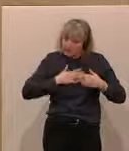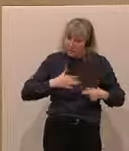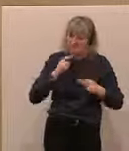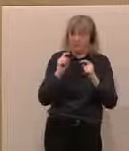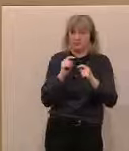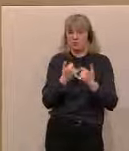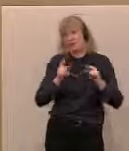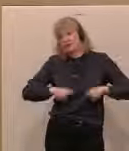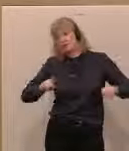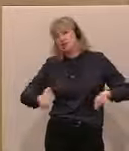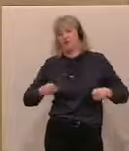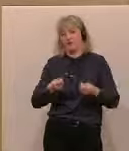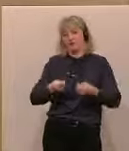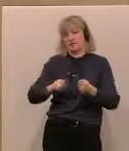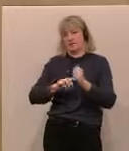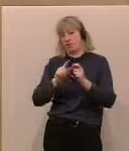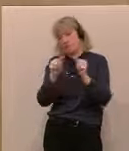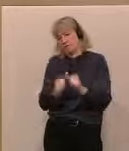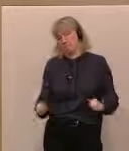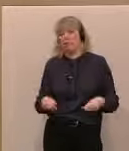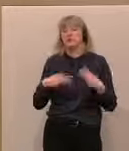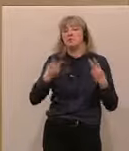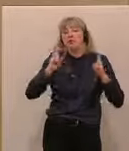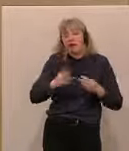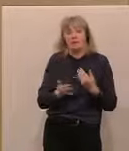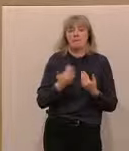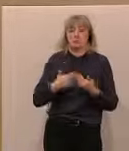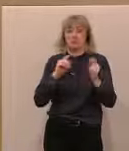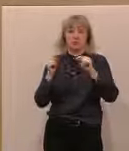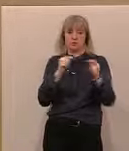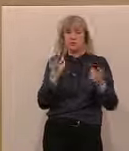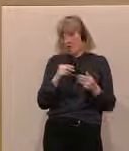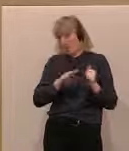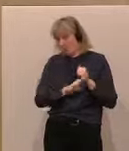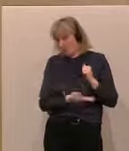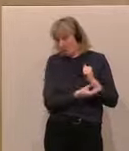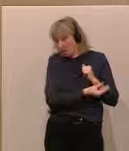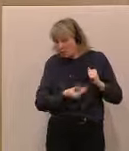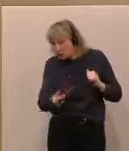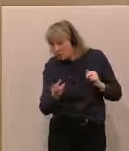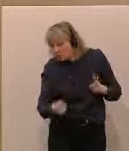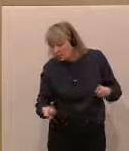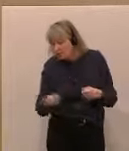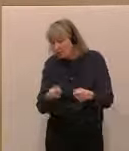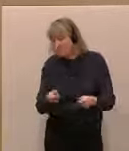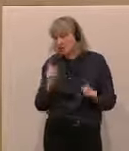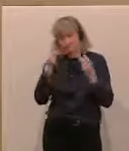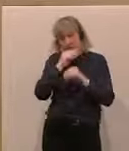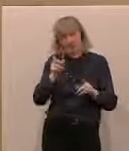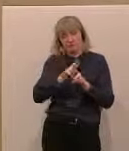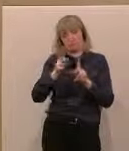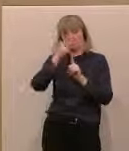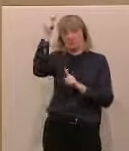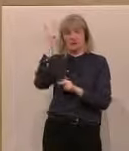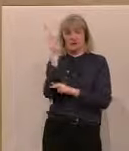die unterschiedlichen Finanzierungsformen. Dann kann man zum Beispiel auch darüber diskutieren, ob es aus dem Budget finanziert. Ich sage Ihnen aber ganz ehrlich, wenn der Spitzenkandidat